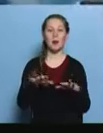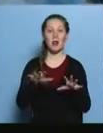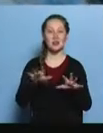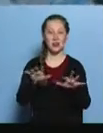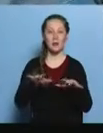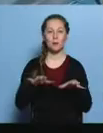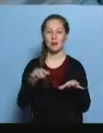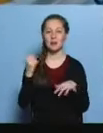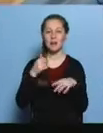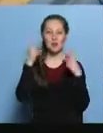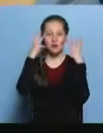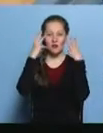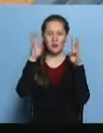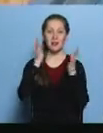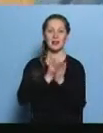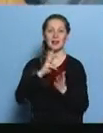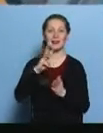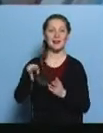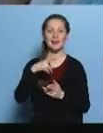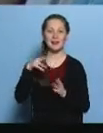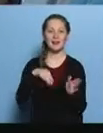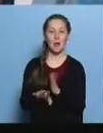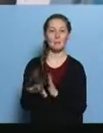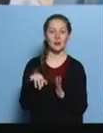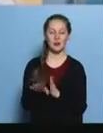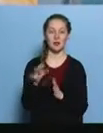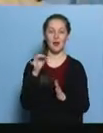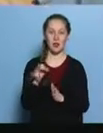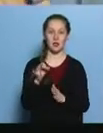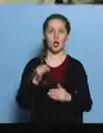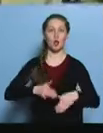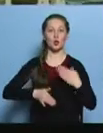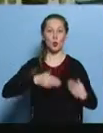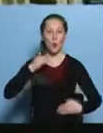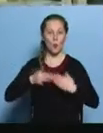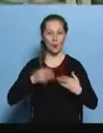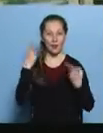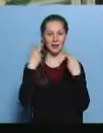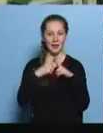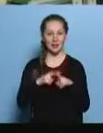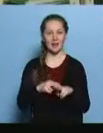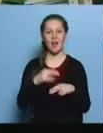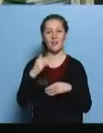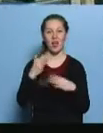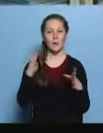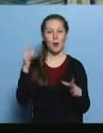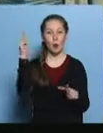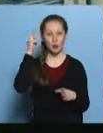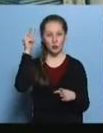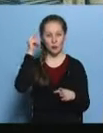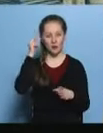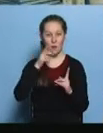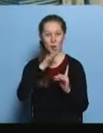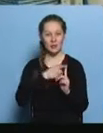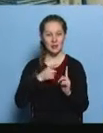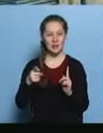современная начинка. Есть 3D-принтер и даже престижная сегодня робототехника. Здесь доступна в рамках учебного процесса.